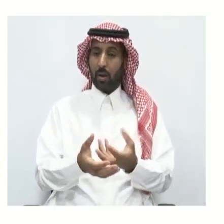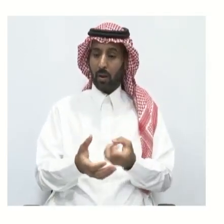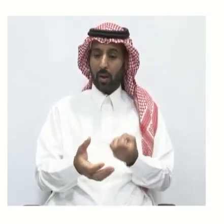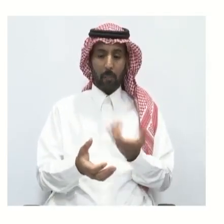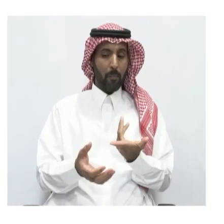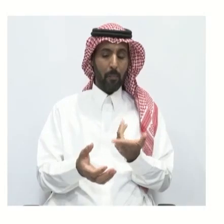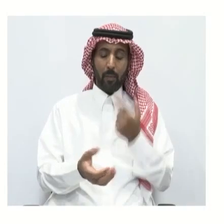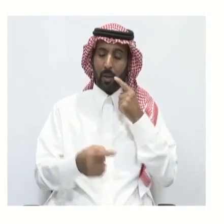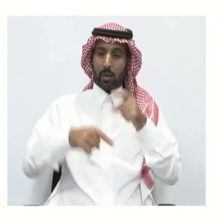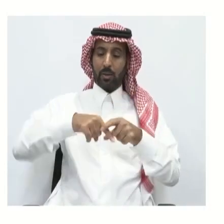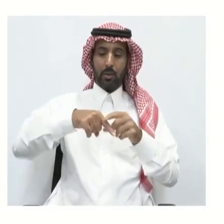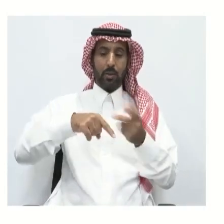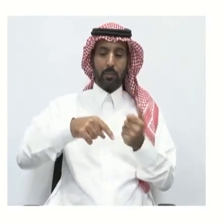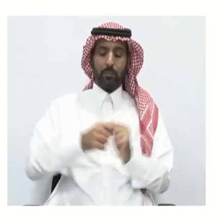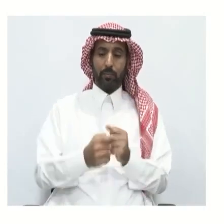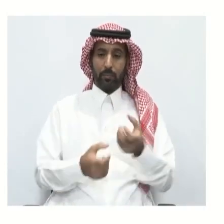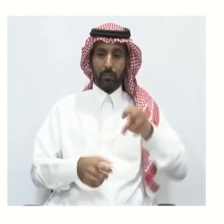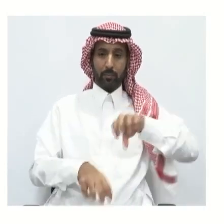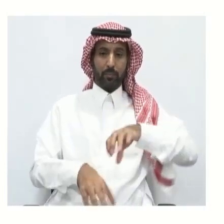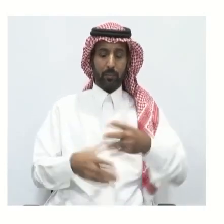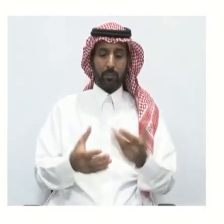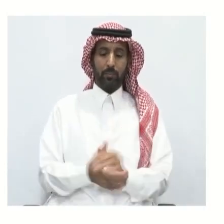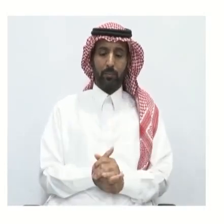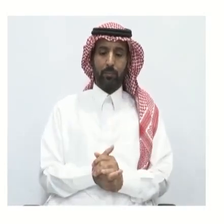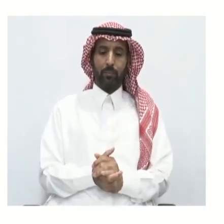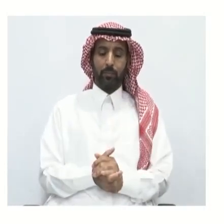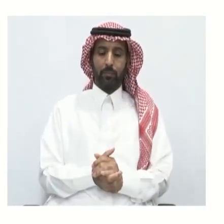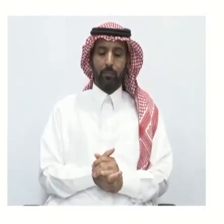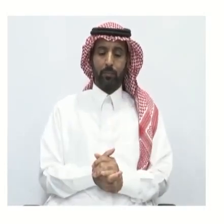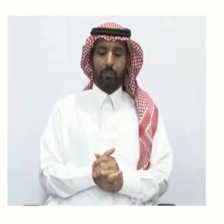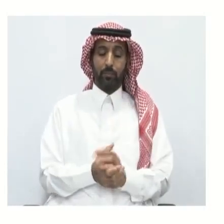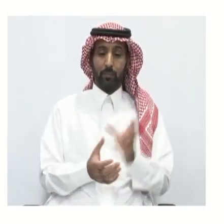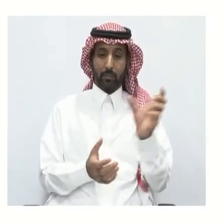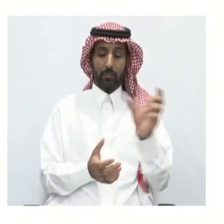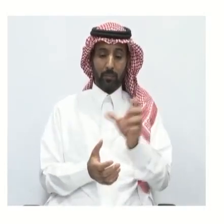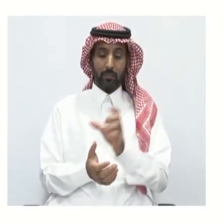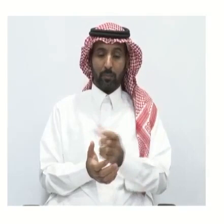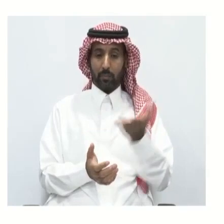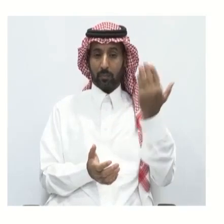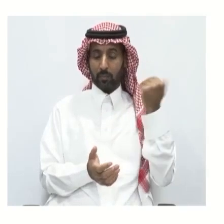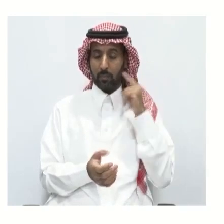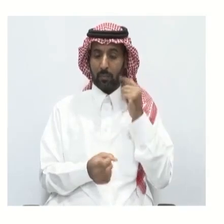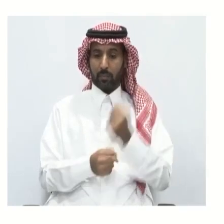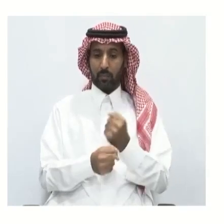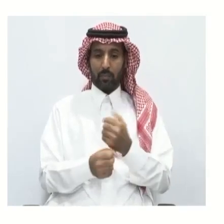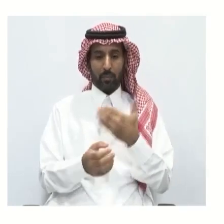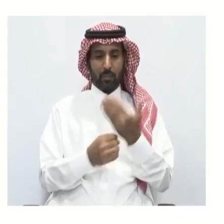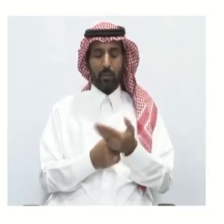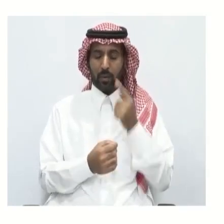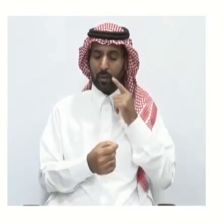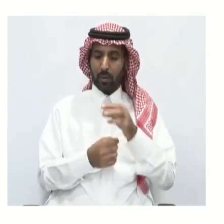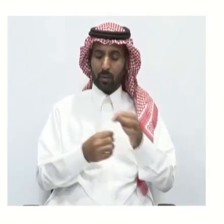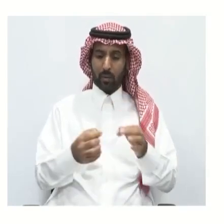المردود المئوي للتفاعل الكيميائي المفردات السابقه عمليه هي